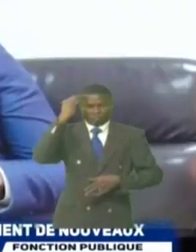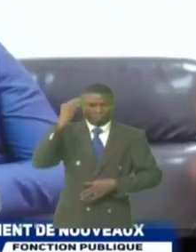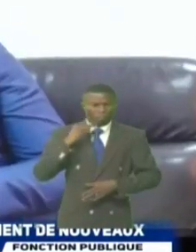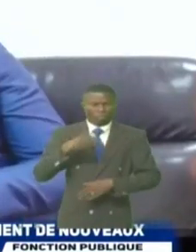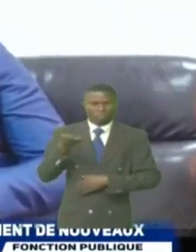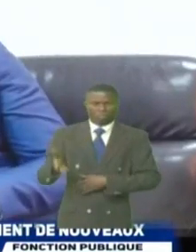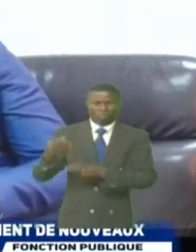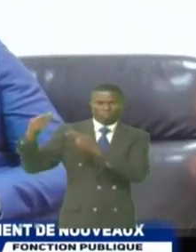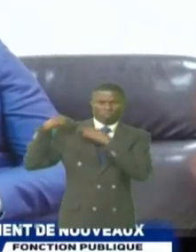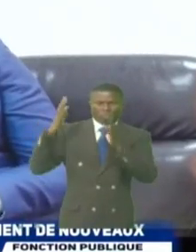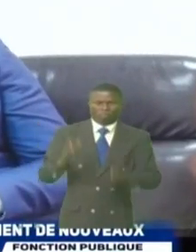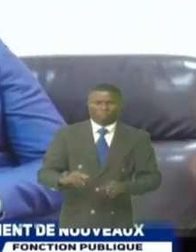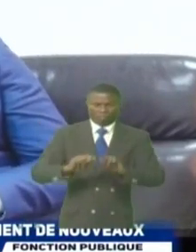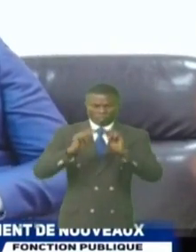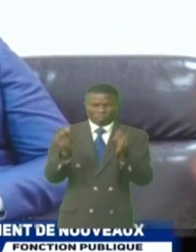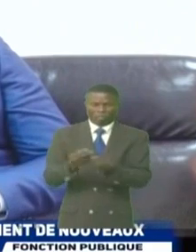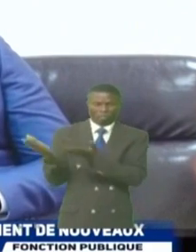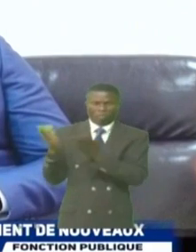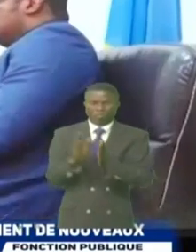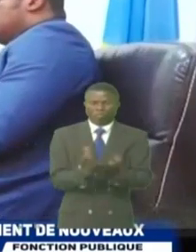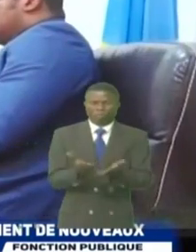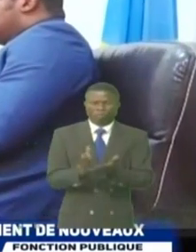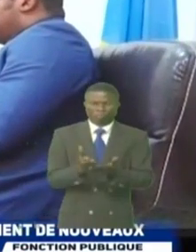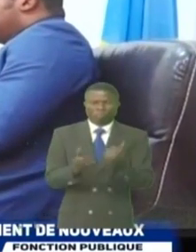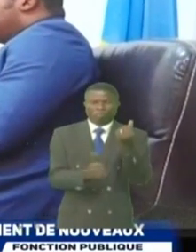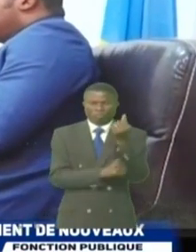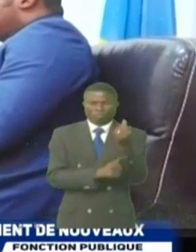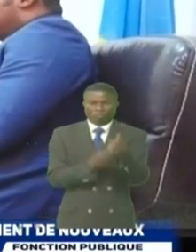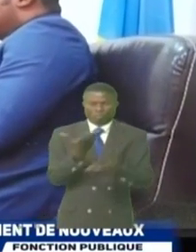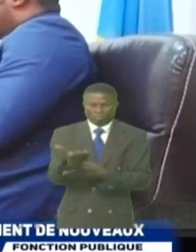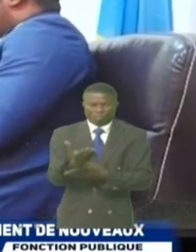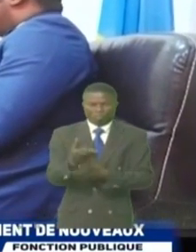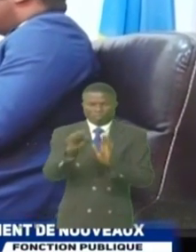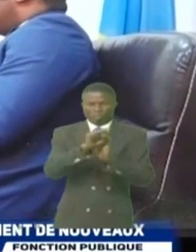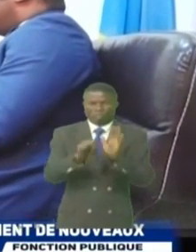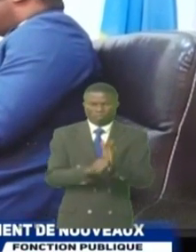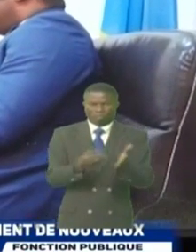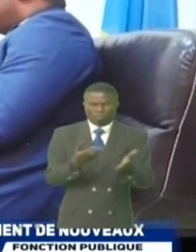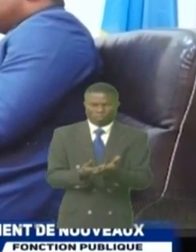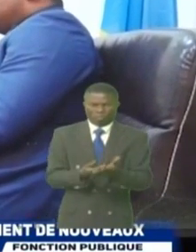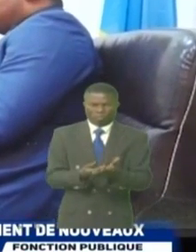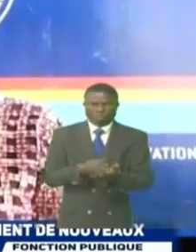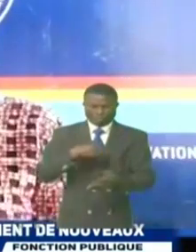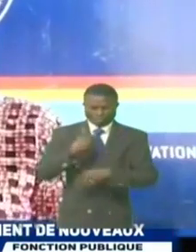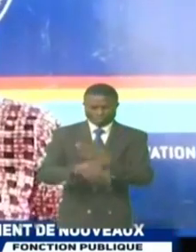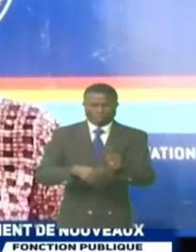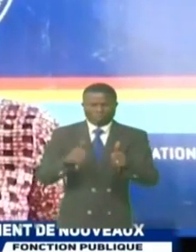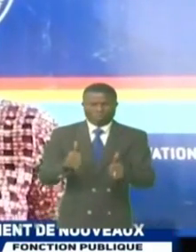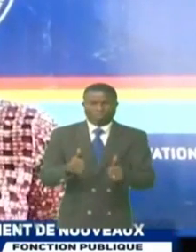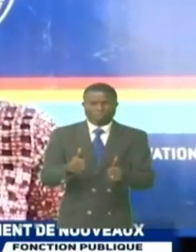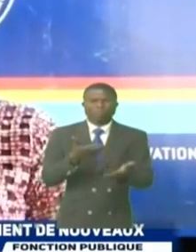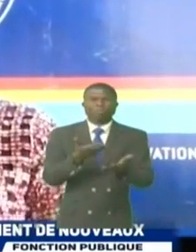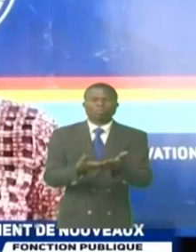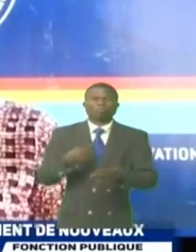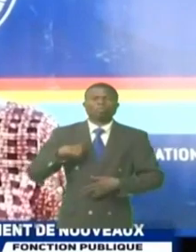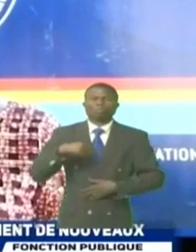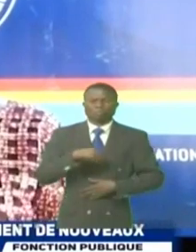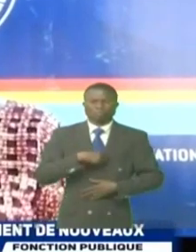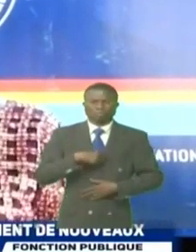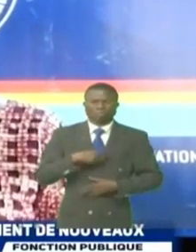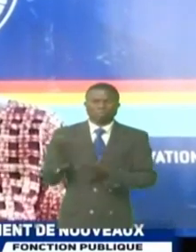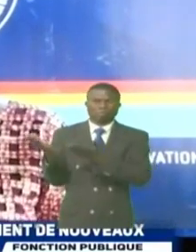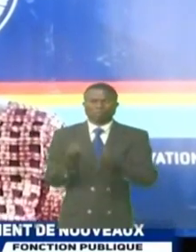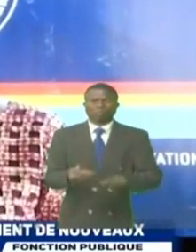Liaou, responsable des ressources humaines de l'État, pour leurs admissions sous statut. Tout s'est très très bien passé et là, nous sommes juste